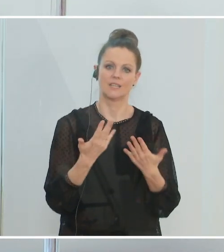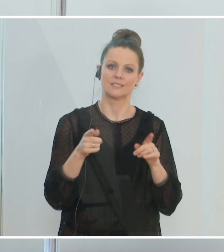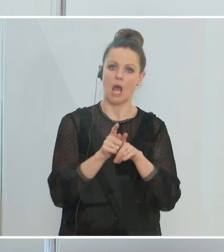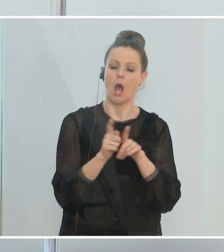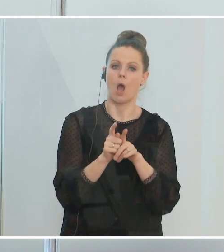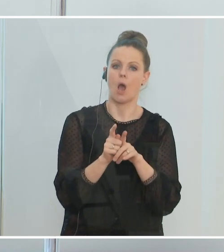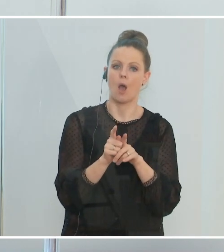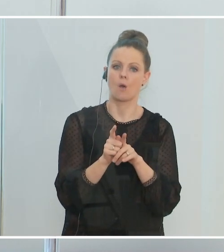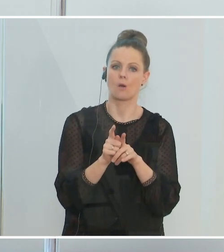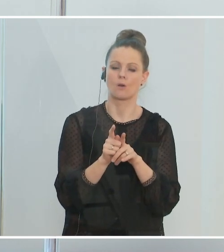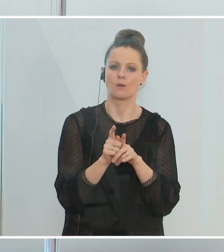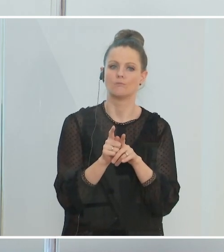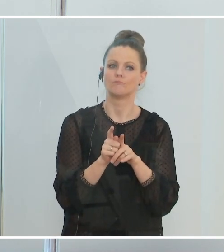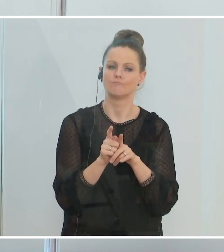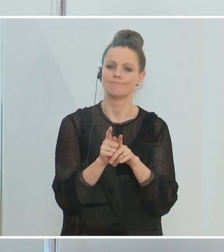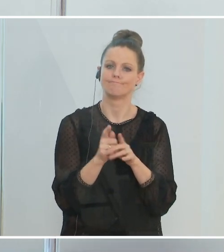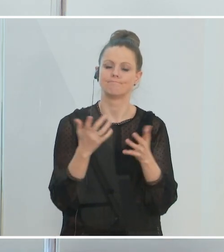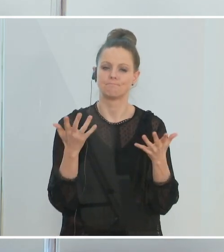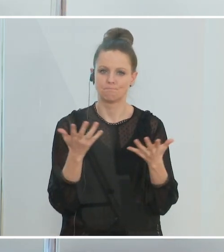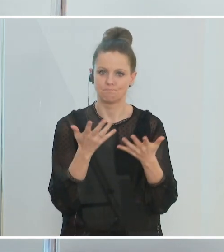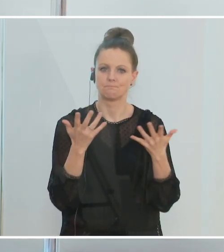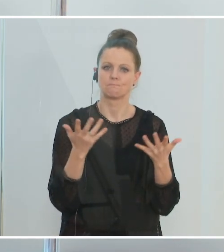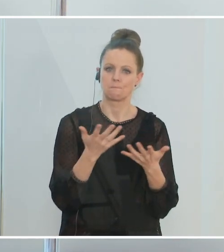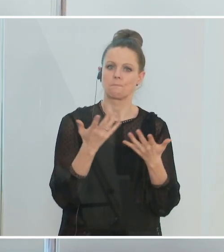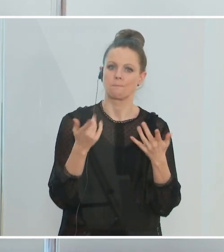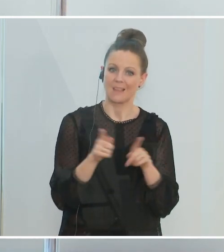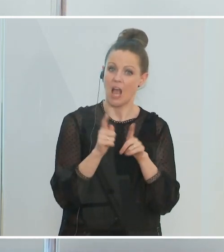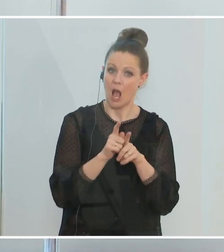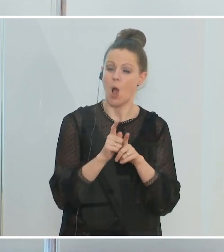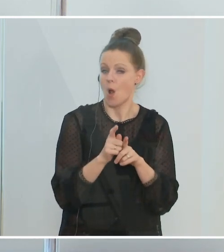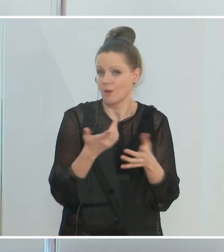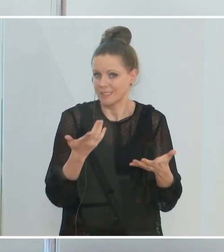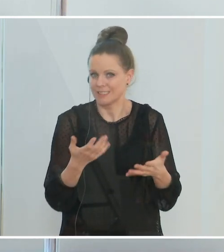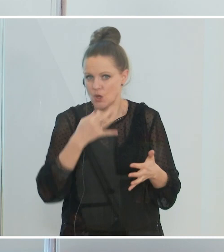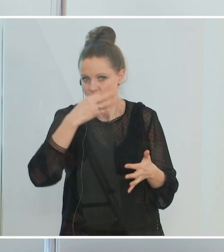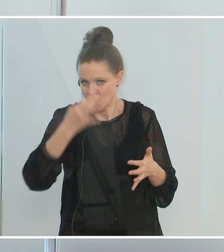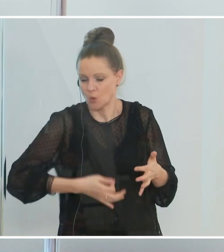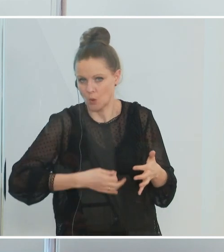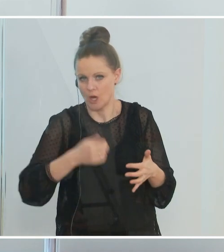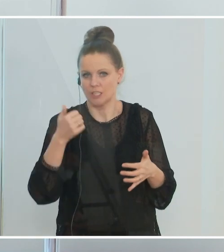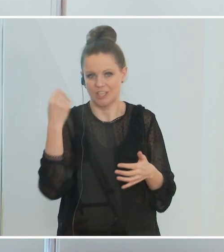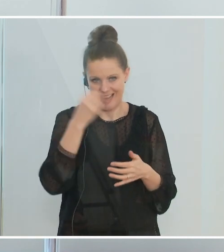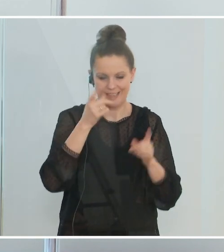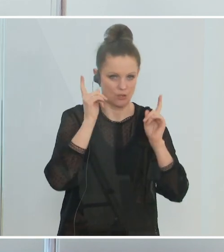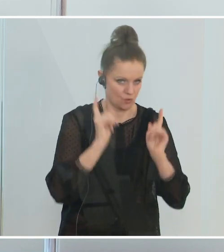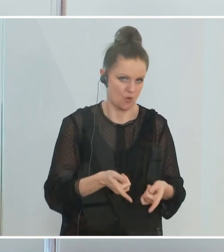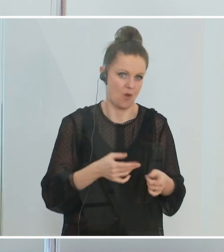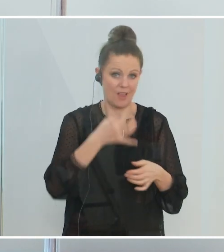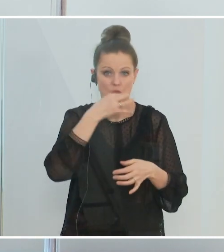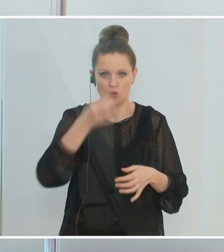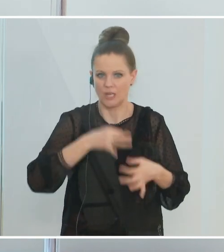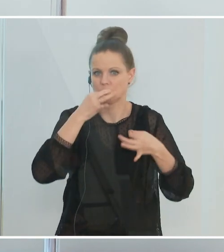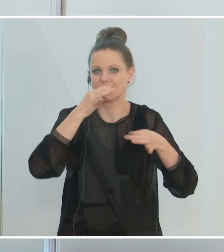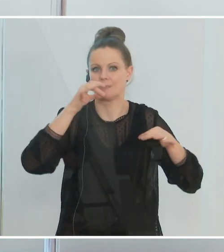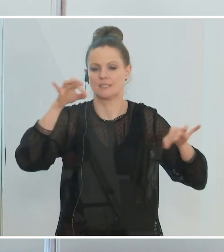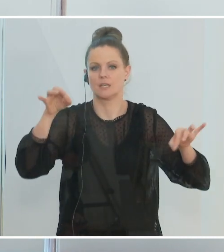auch daran lernt, also dass man eben auch Deutsch in den Vordergrund stellt und alles tut, damit das Deutsch besser wird. Aber